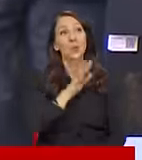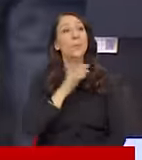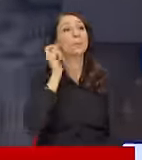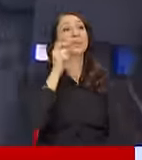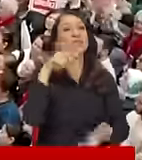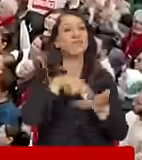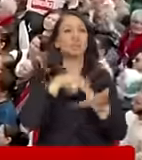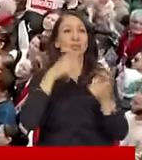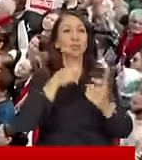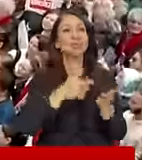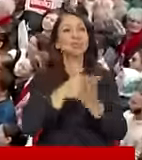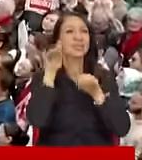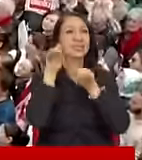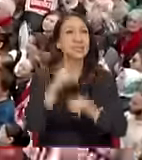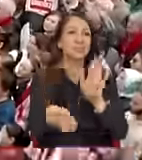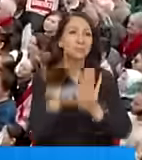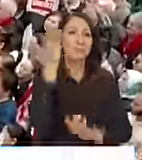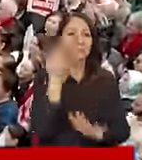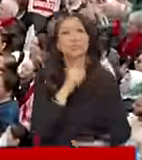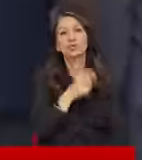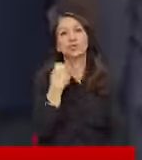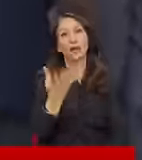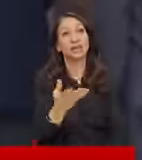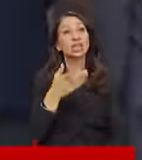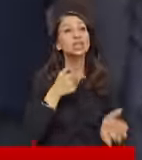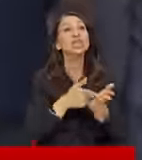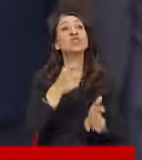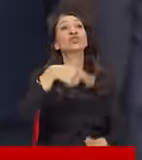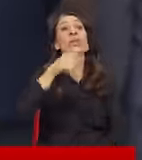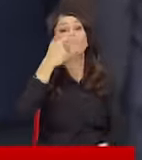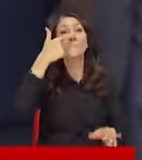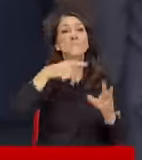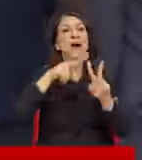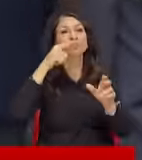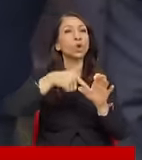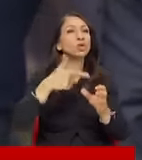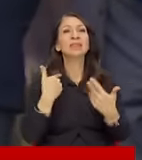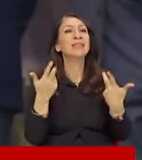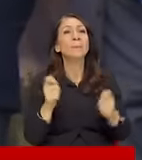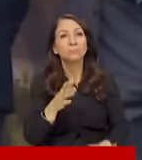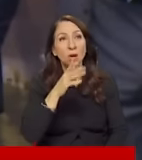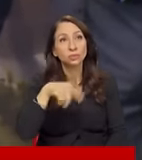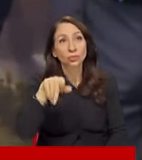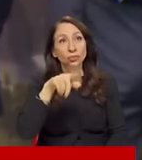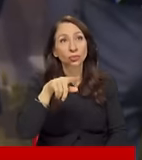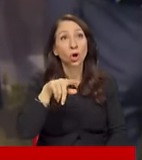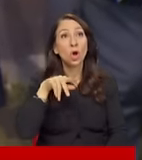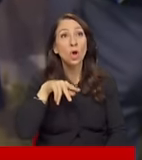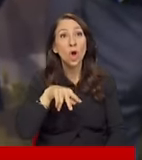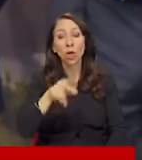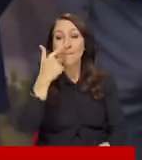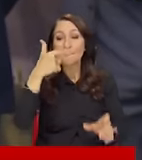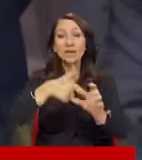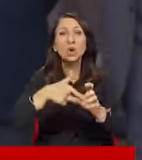mitingi Çatalca'daydı. Çiftçiye desteği artıracaklarının sözünü verdi. Çiftçinin mazotunu ne yaptık biliyor musunuz? Yolda